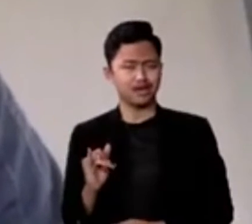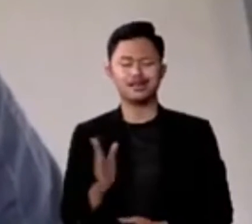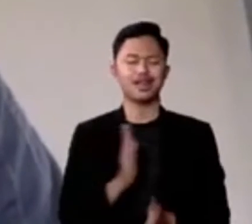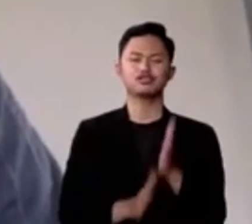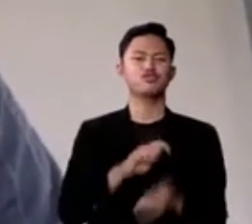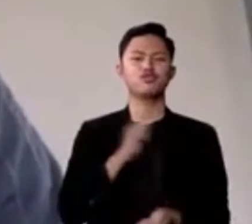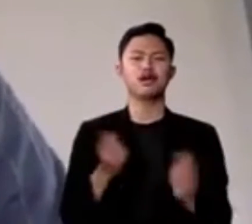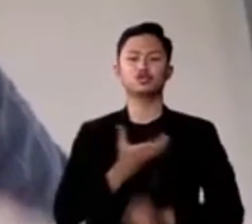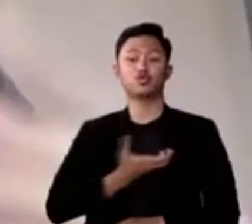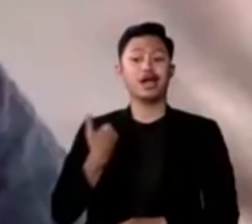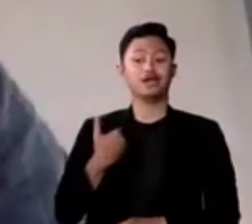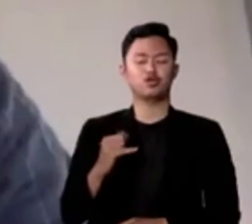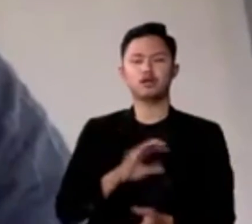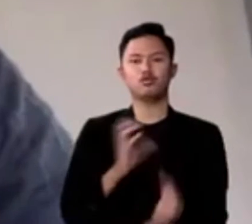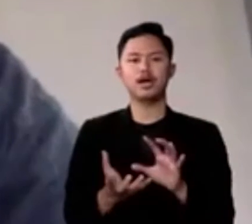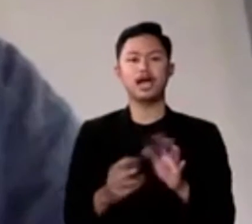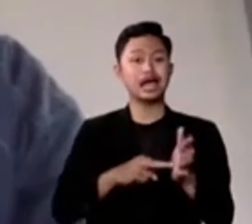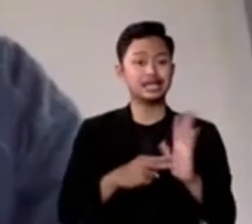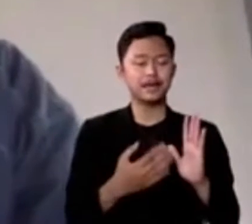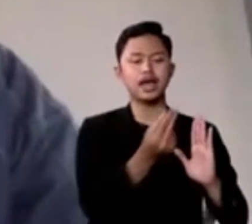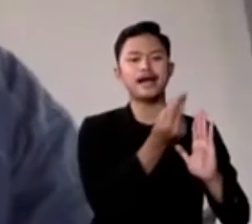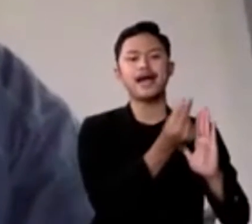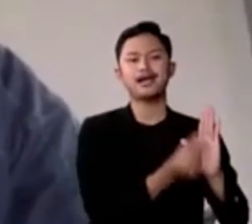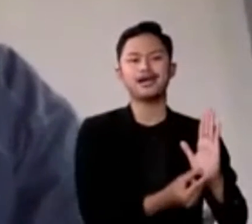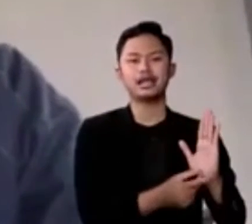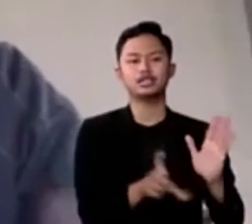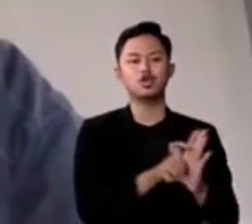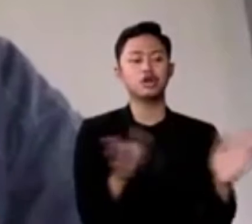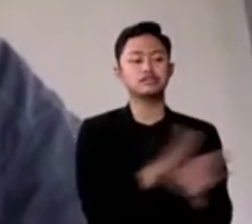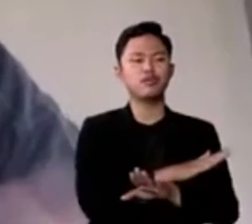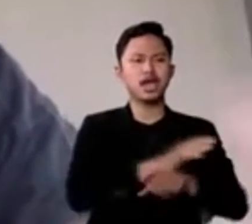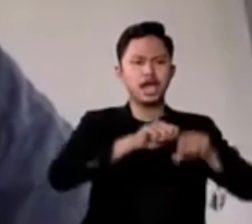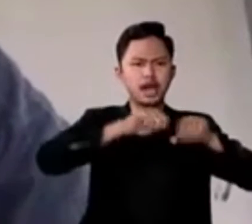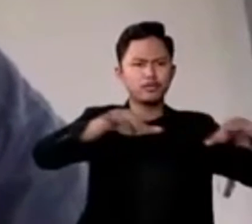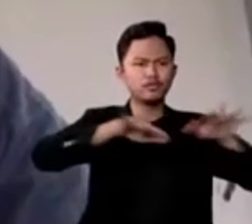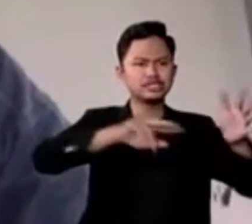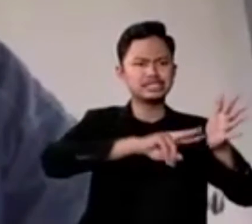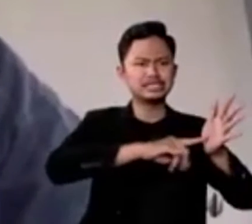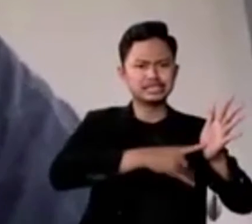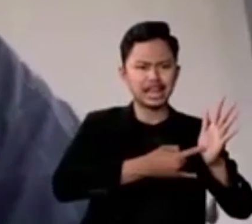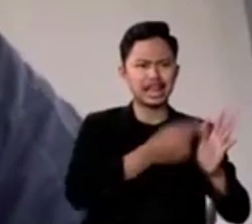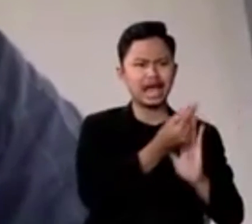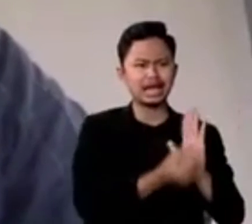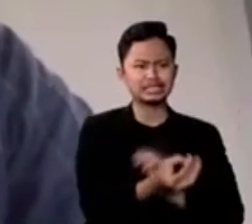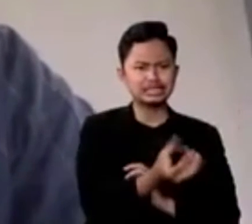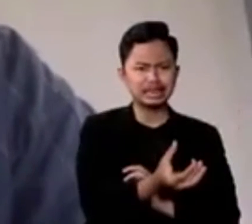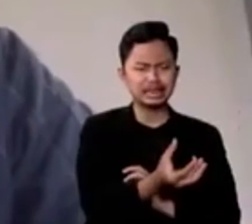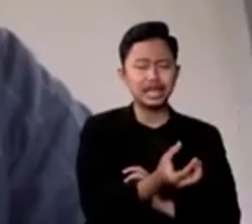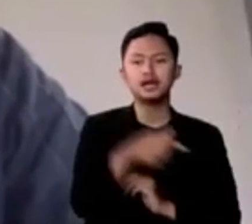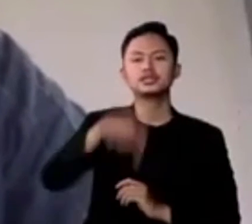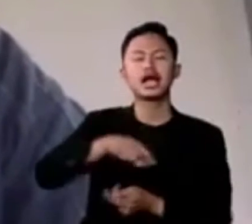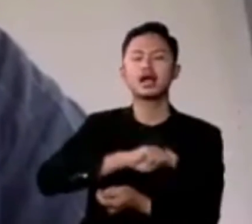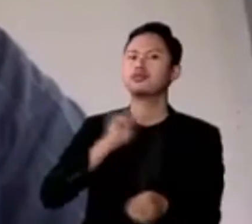salah satunya mungkin dari yang sebelumnya anggaran untuk untuk MB misalnya kita enggak terlalu banyak tapi dengan kondisi